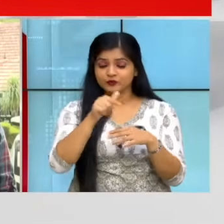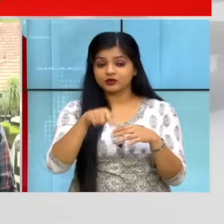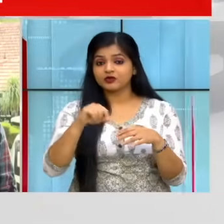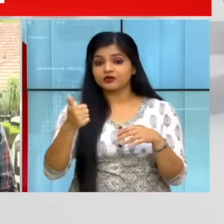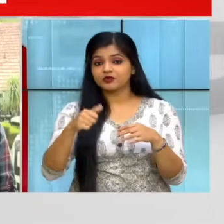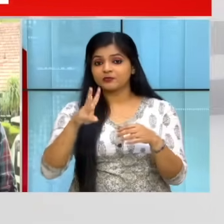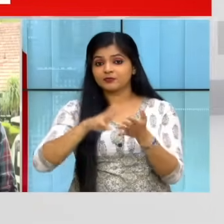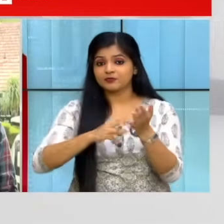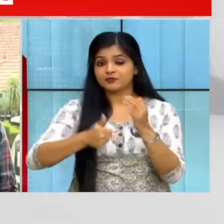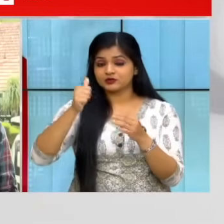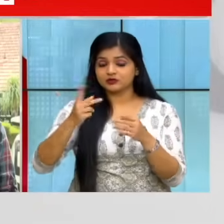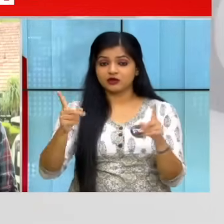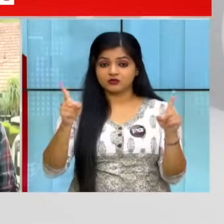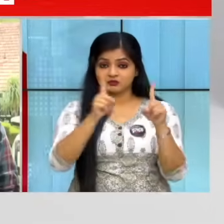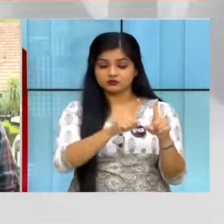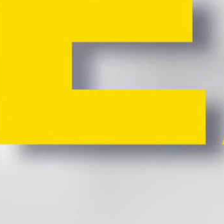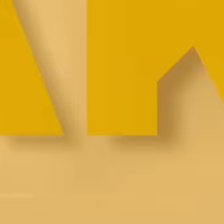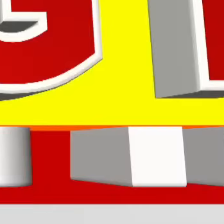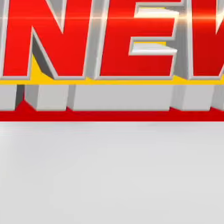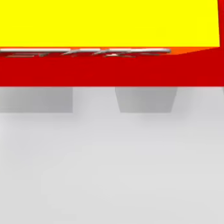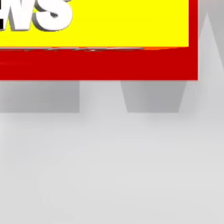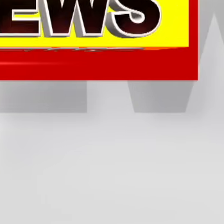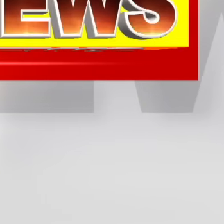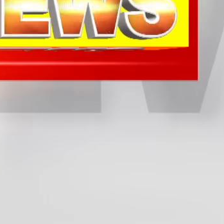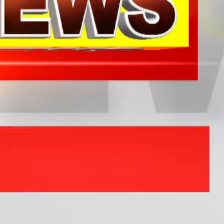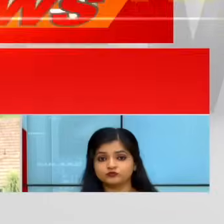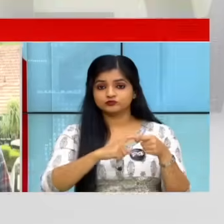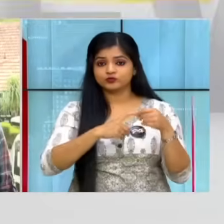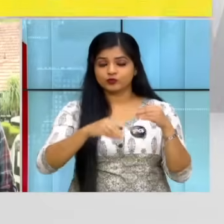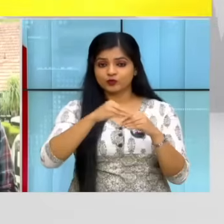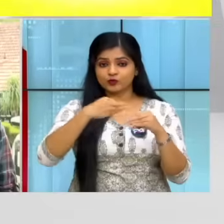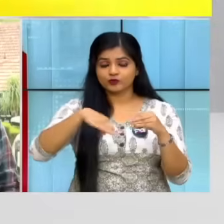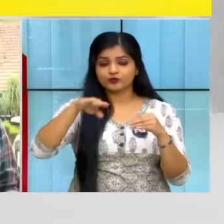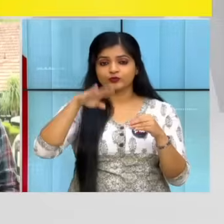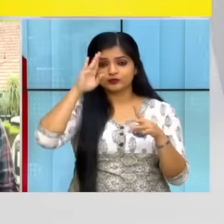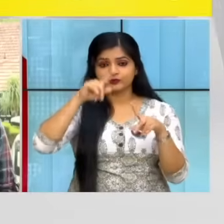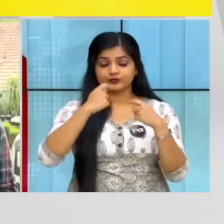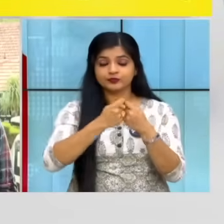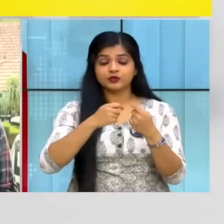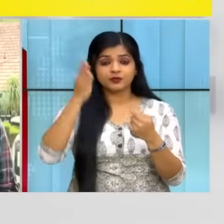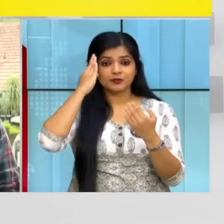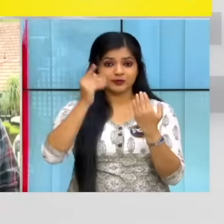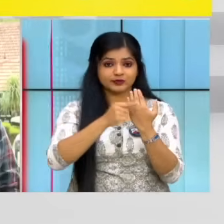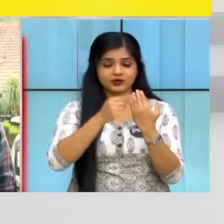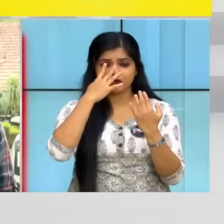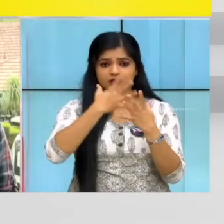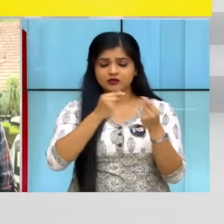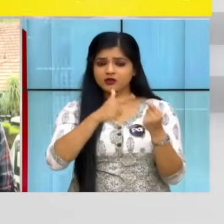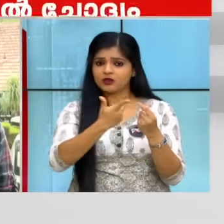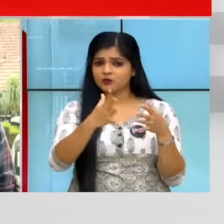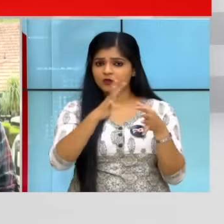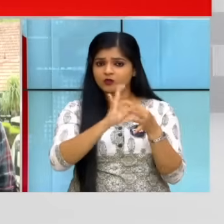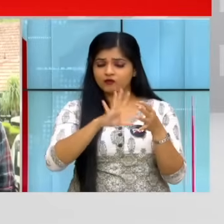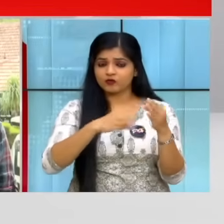ചോദ്യം ചെയ്യാനാണ് നിലവിൽ പോലീസിൻ്റെ തീരുമാനം. ഈ മൂന്ന് പേരെയും ഒരുമിച്ചിരുത്തി ചോദ്യം ചെയ്യുന്നതിലൂടെ ഈ മെമ്മറി കാർഡ് കാണാതെയുമായി ബന്ധപ്പെട്ട ഇവർക്ക് ഏതെങ്കിലും തരത്തിലുള്ള